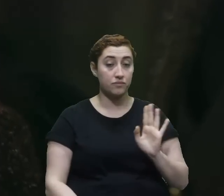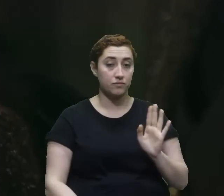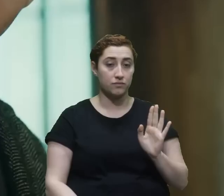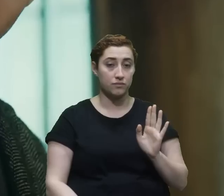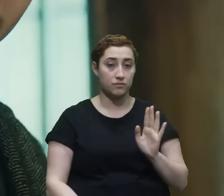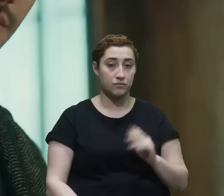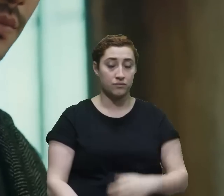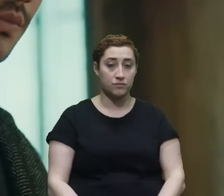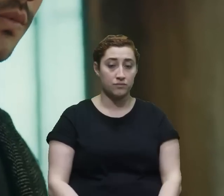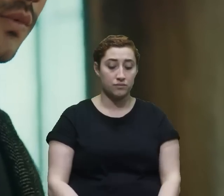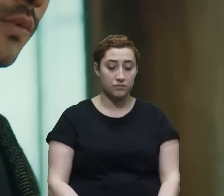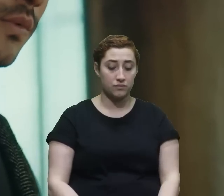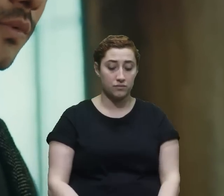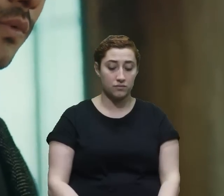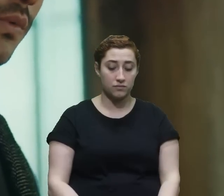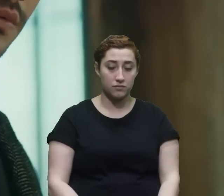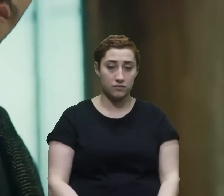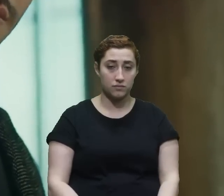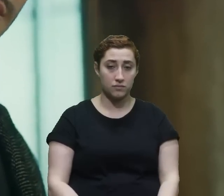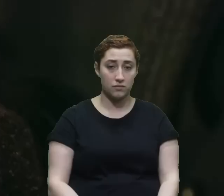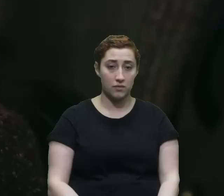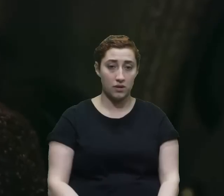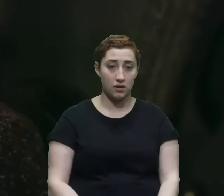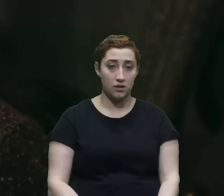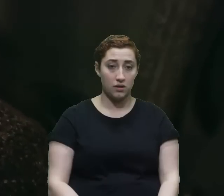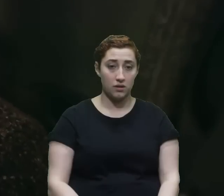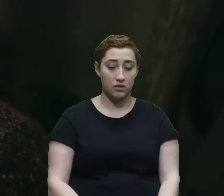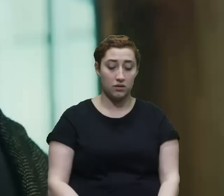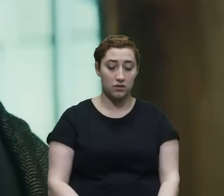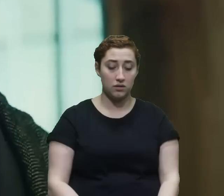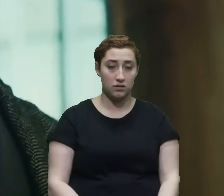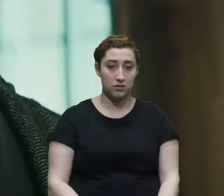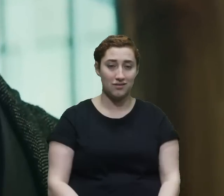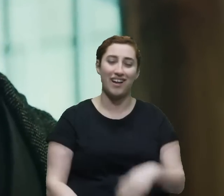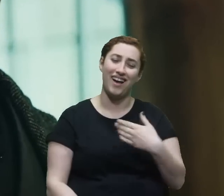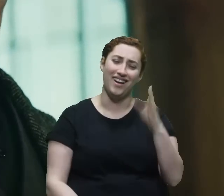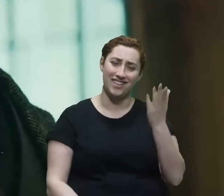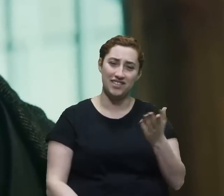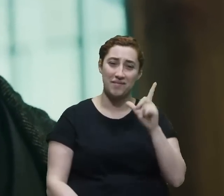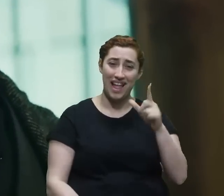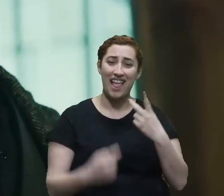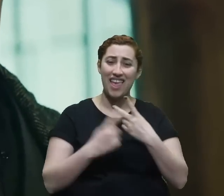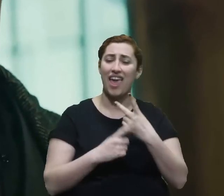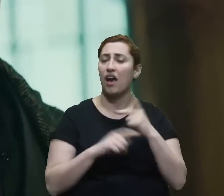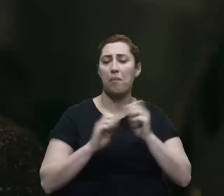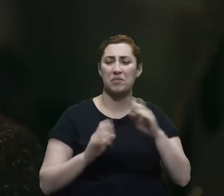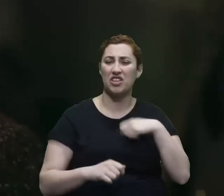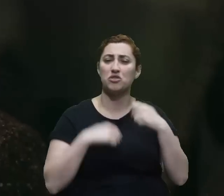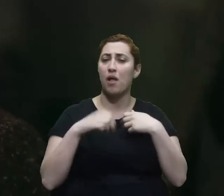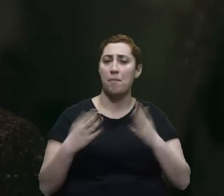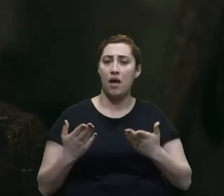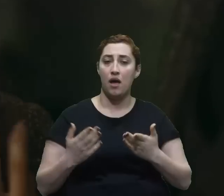Hayır. Ahmet düşünürken Nihan başıyla onayladı. Hadi canım. Leyla yenge falan olamaz.